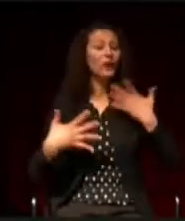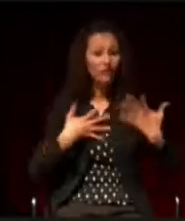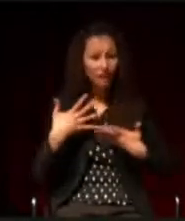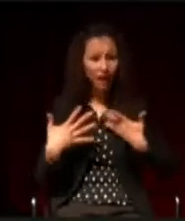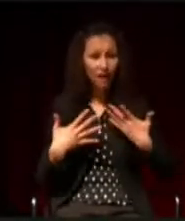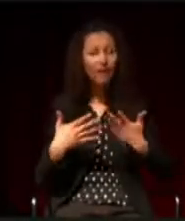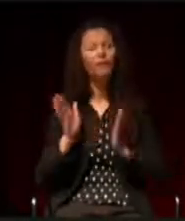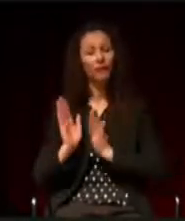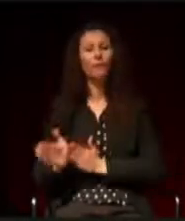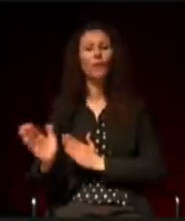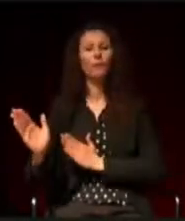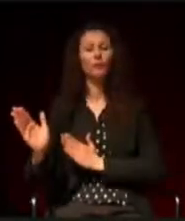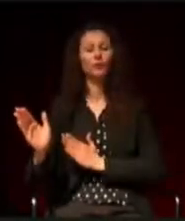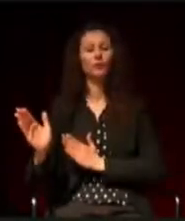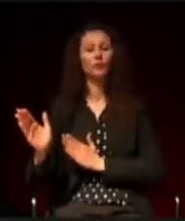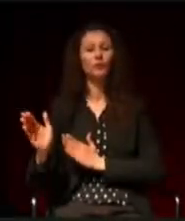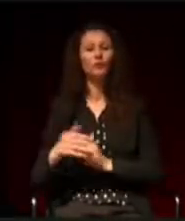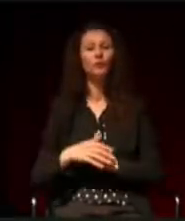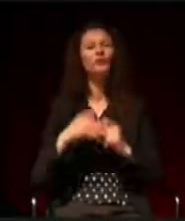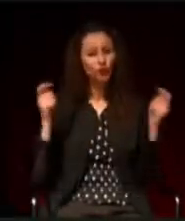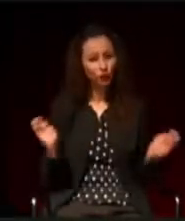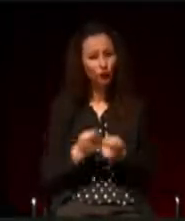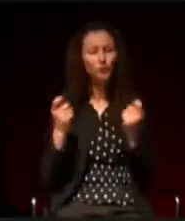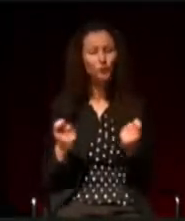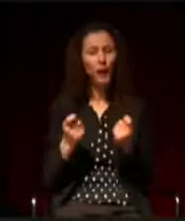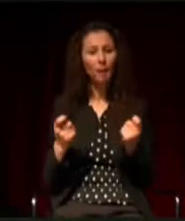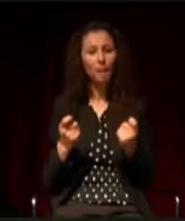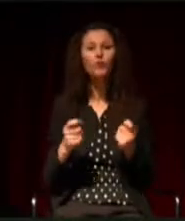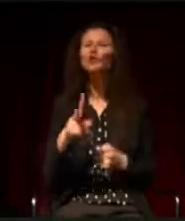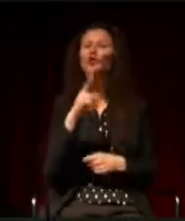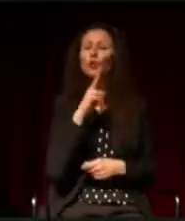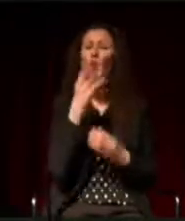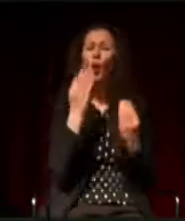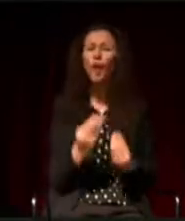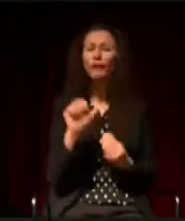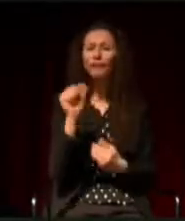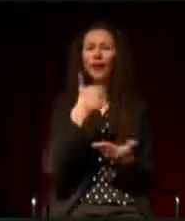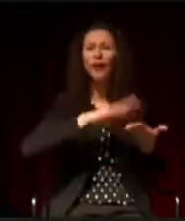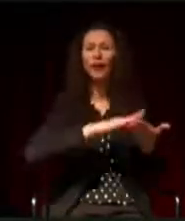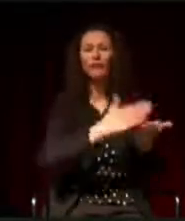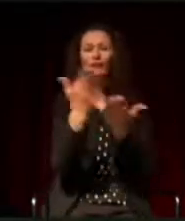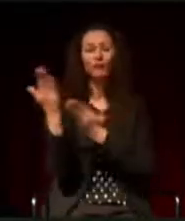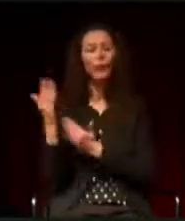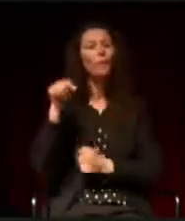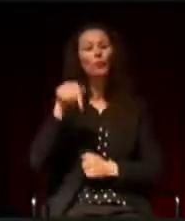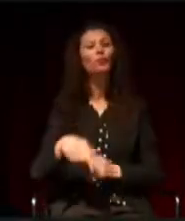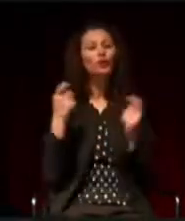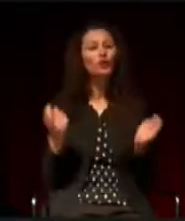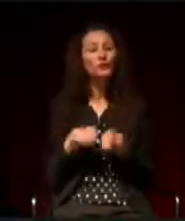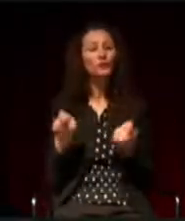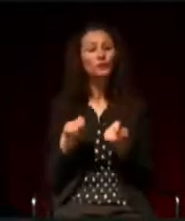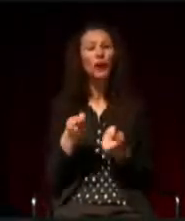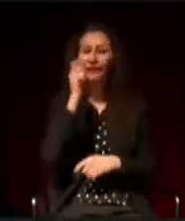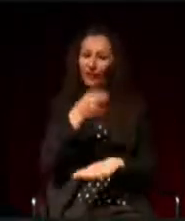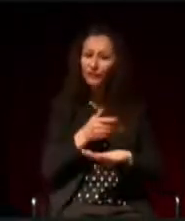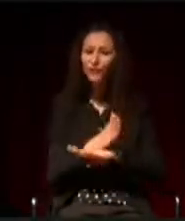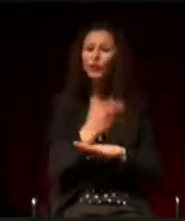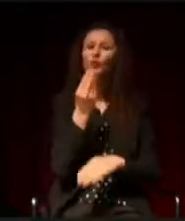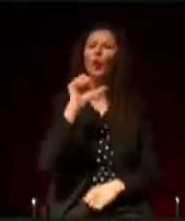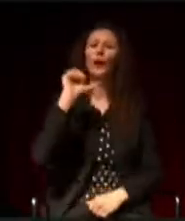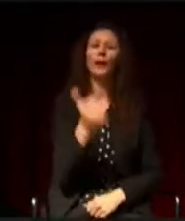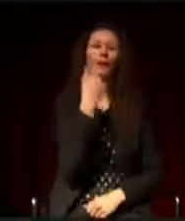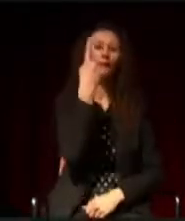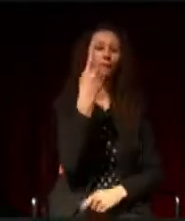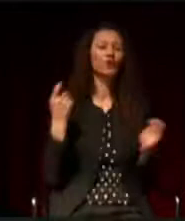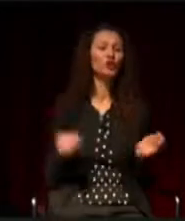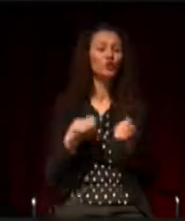heyecanla devam ediyoruz çalışmaya. Son olarak değerli arkadaşlarım, bu çalışma gerçekten çok kıymetli